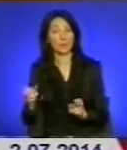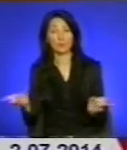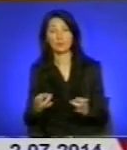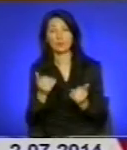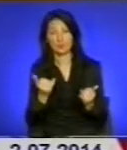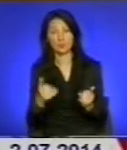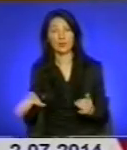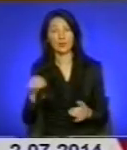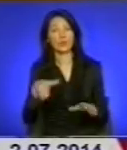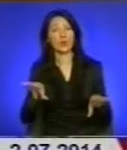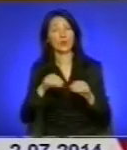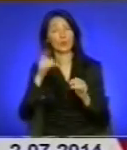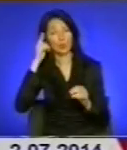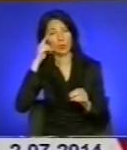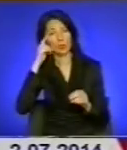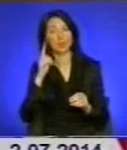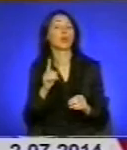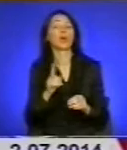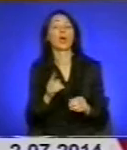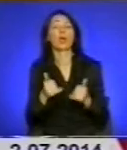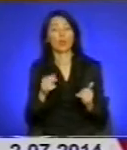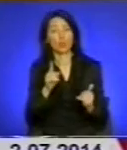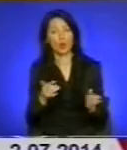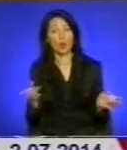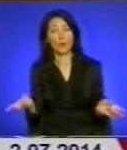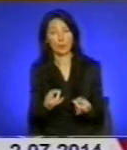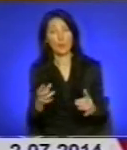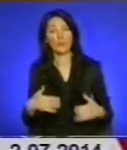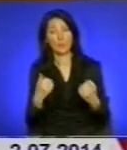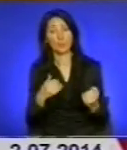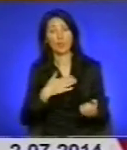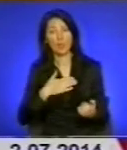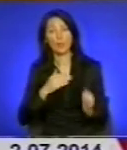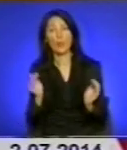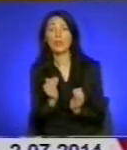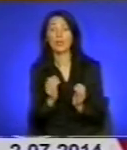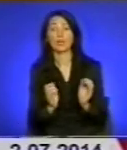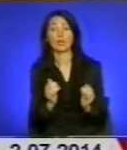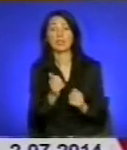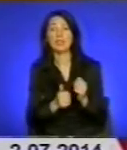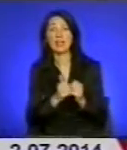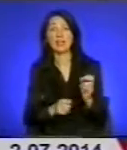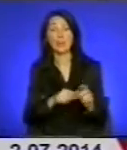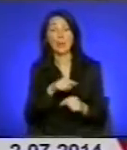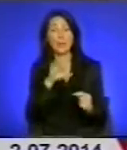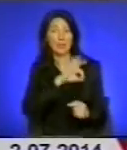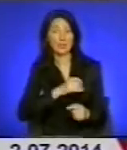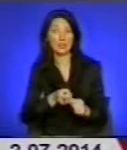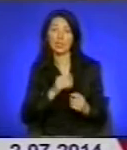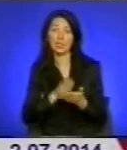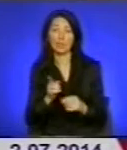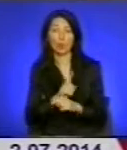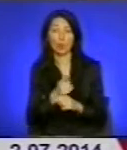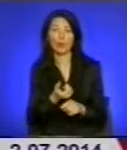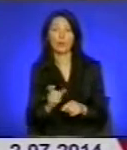втратити ті робочі місця що є для цього ми повинні підтримати нас малий і середній бізнес який в Тернополі більшість підприємців